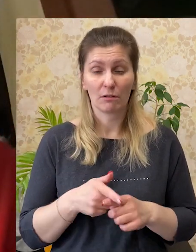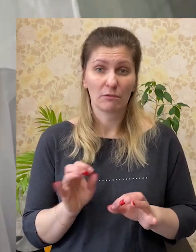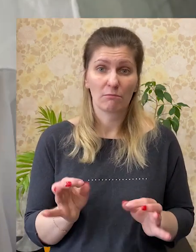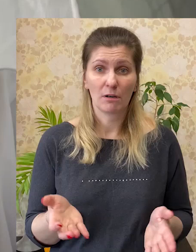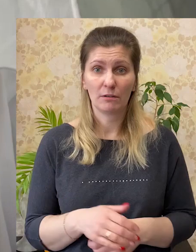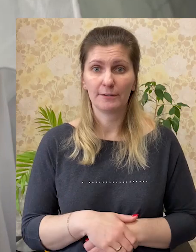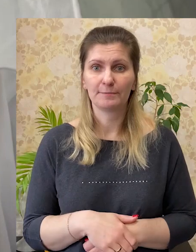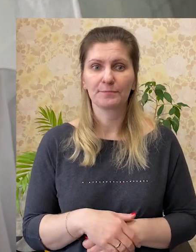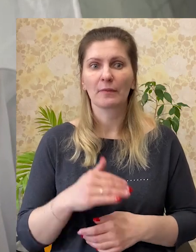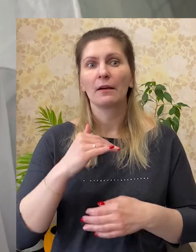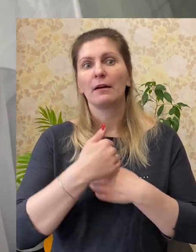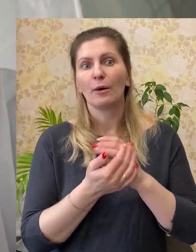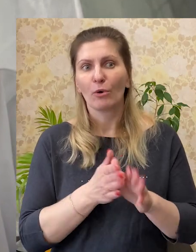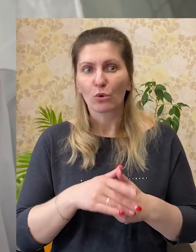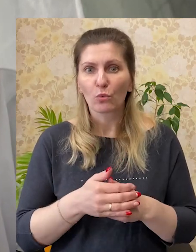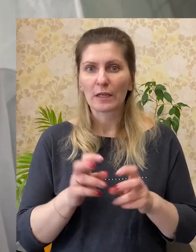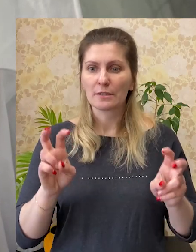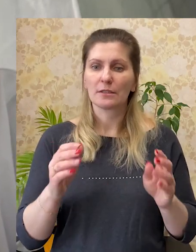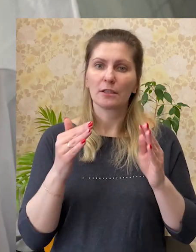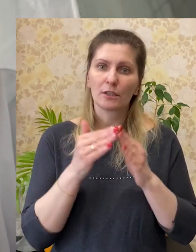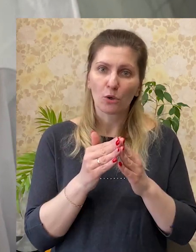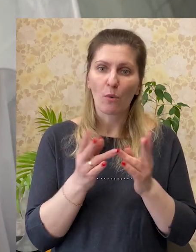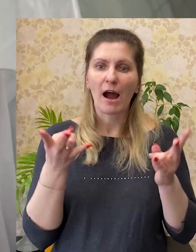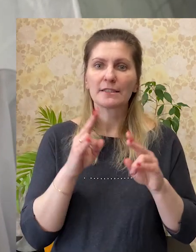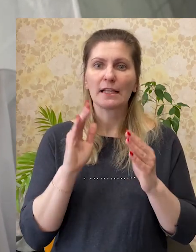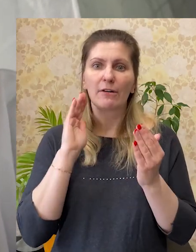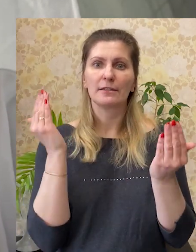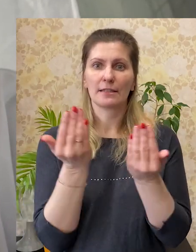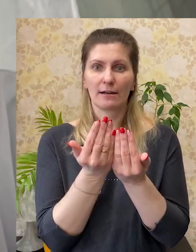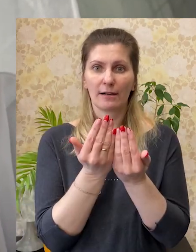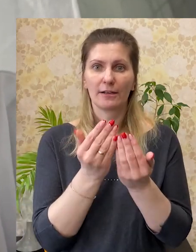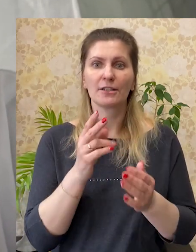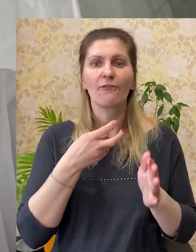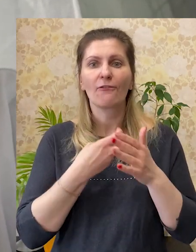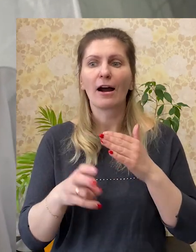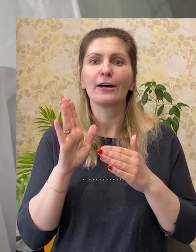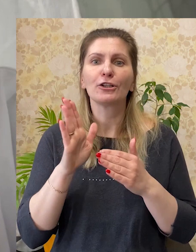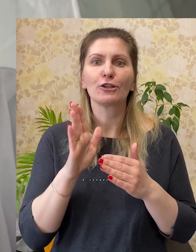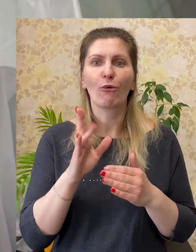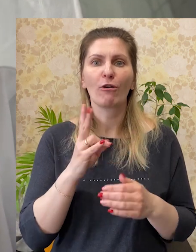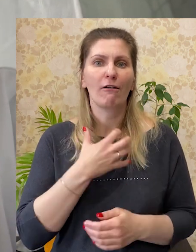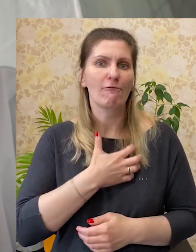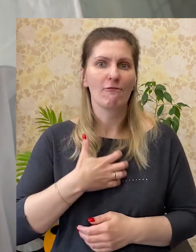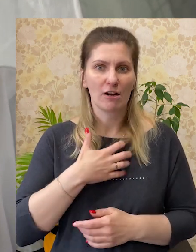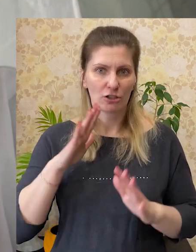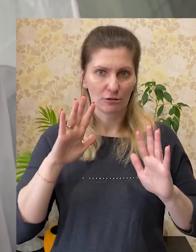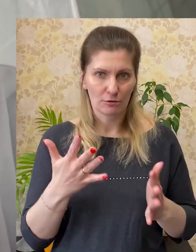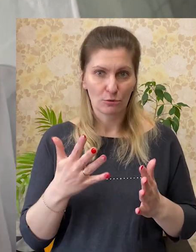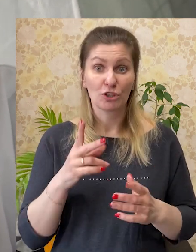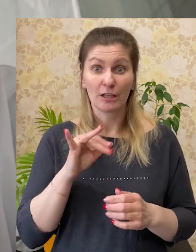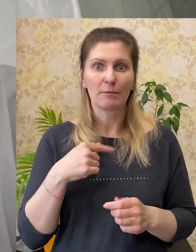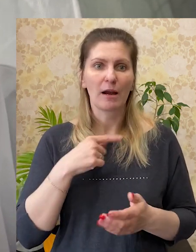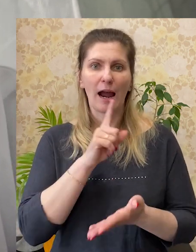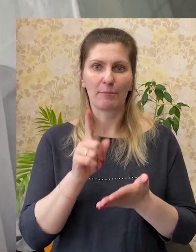нормально. Мыть руки, сидеть дома, оставаться на карантине, выходить только в крайних случаях. И мы обязательно